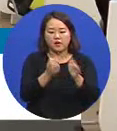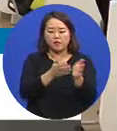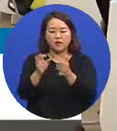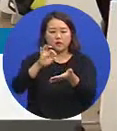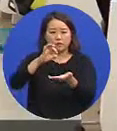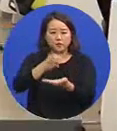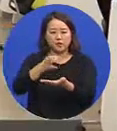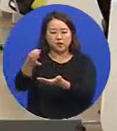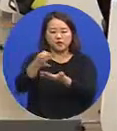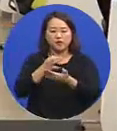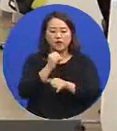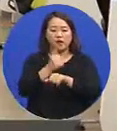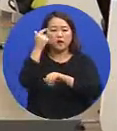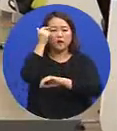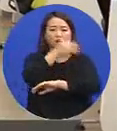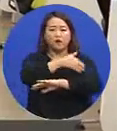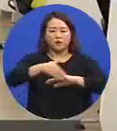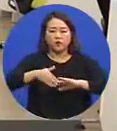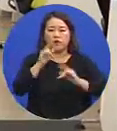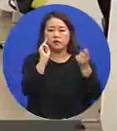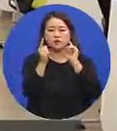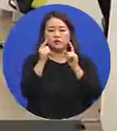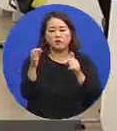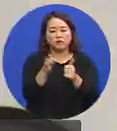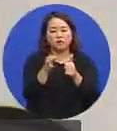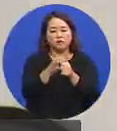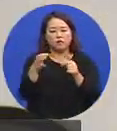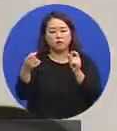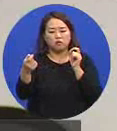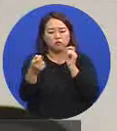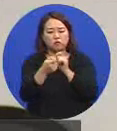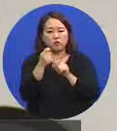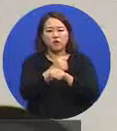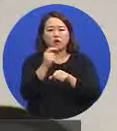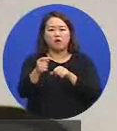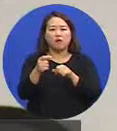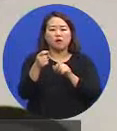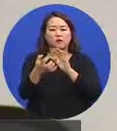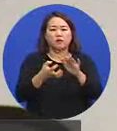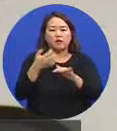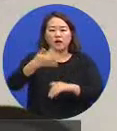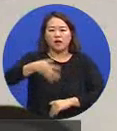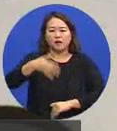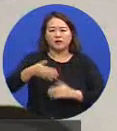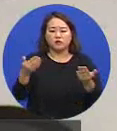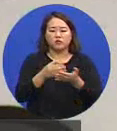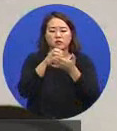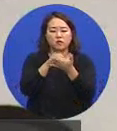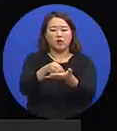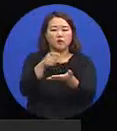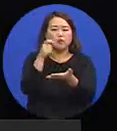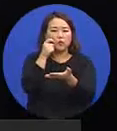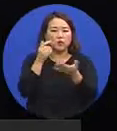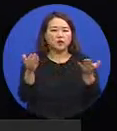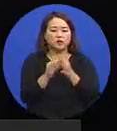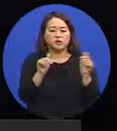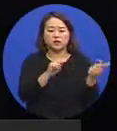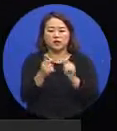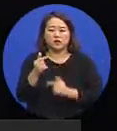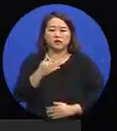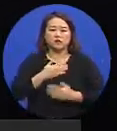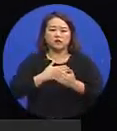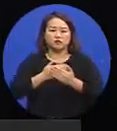계획입니다. 실업급여 중단을 앞둔 가운데 아직 일자리를 구하지 못한 근로자들의 불안감이 커지고